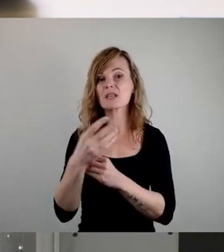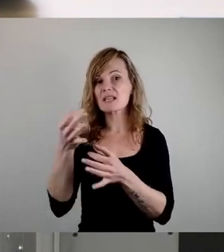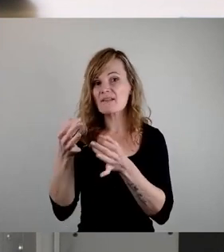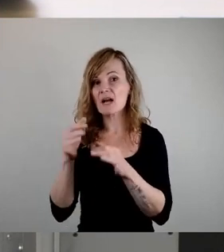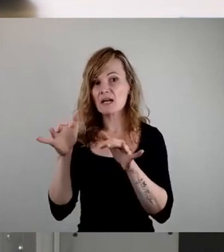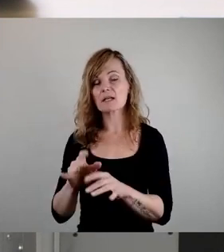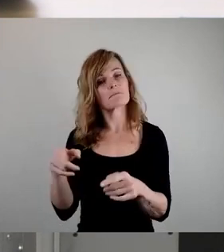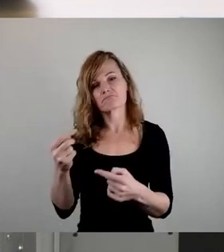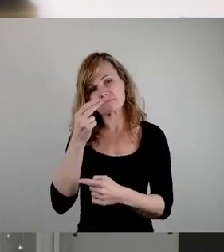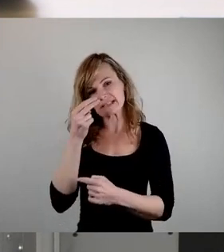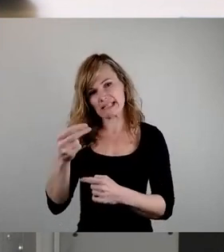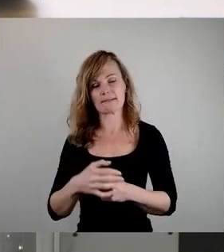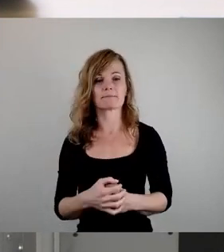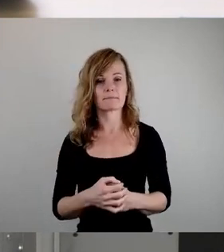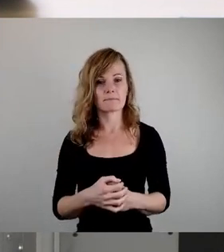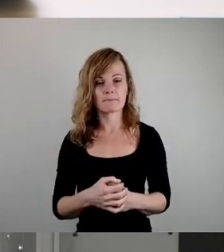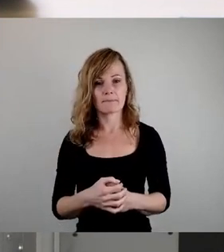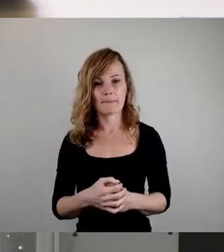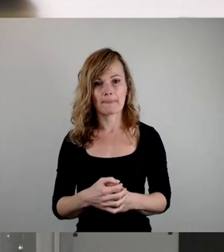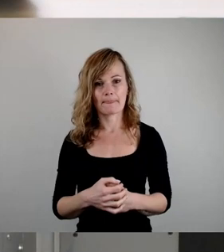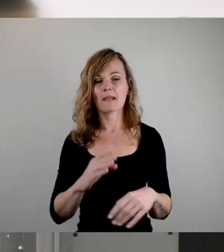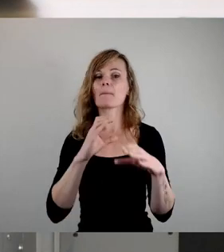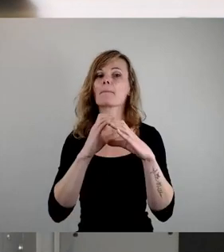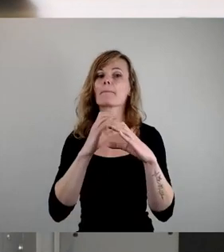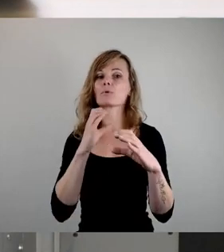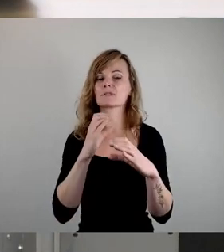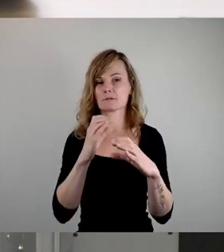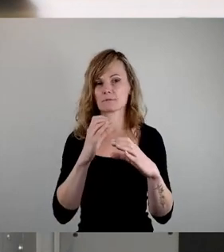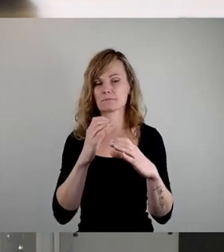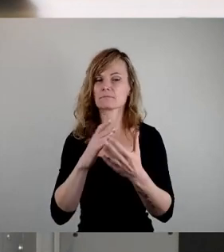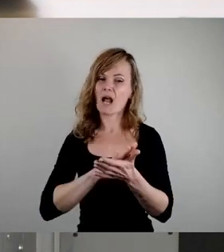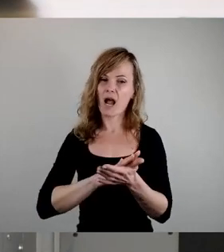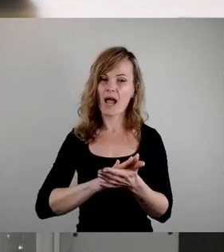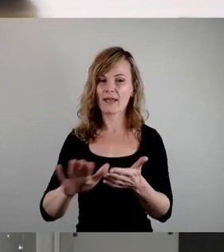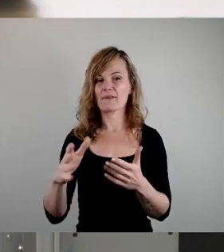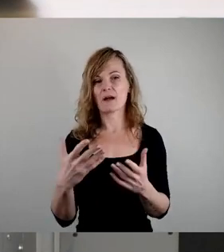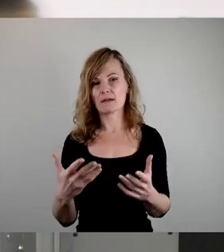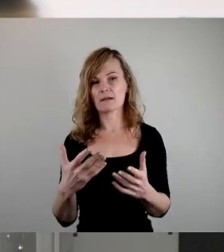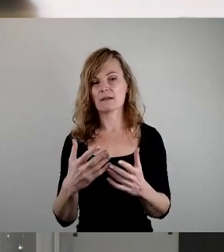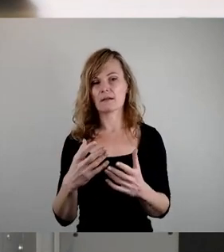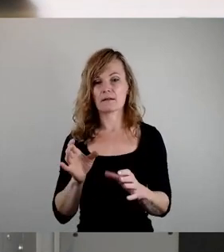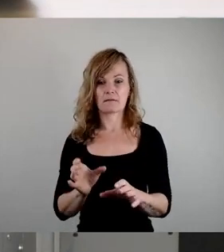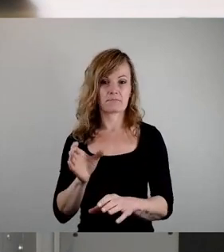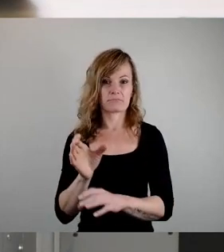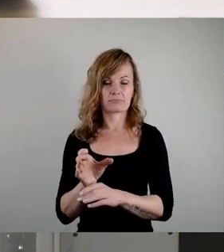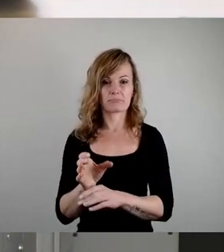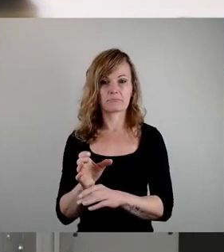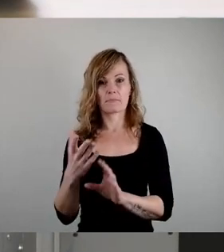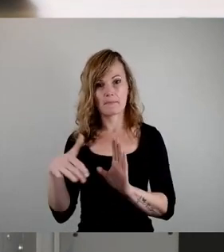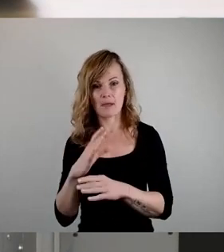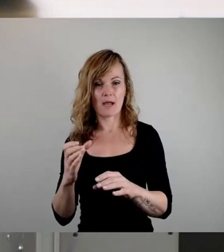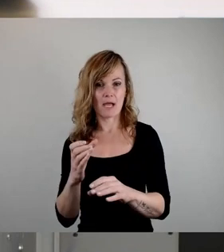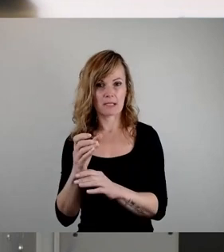Geschichte. Des Weiteren eine Verlängerung der Buslinie einfach nur so, wenn so eine Fähre an den Start gehen sollte, ist schon mal von der